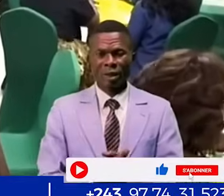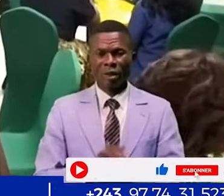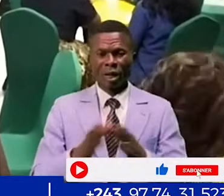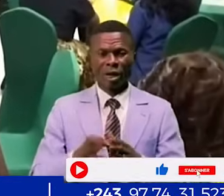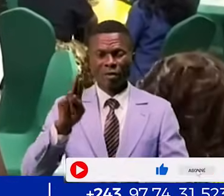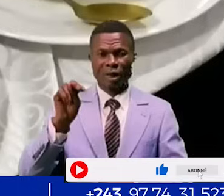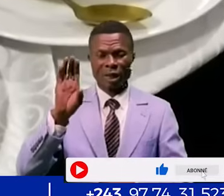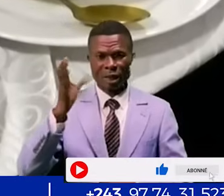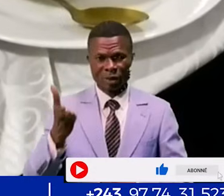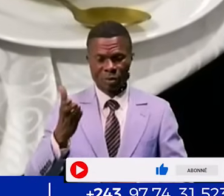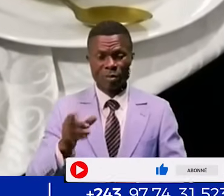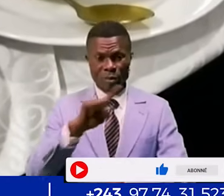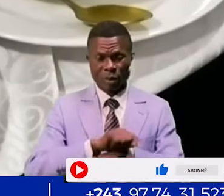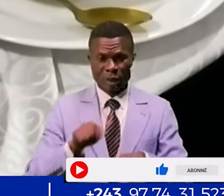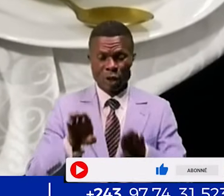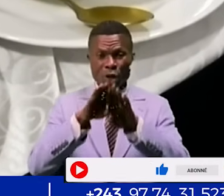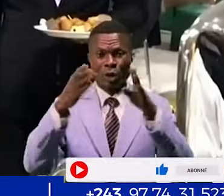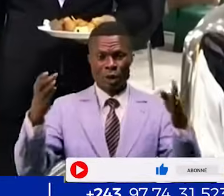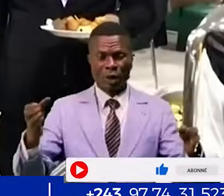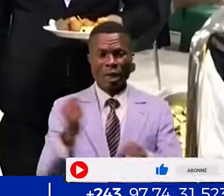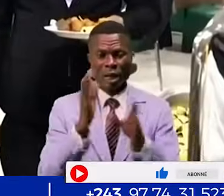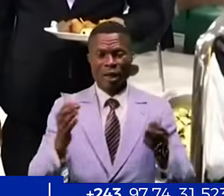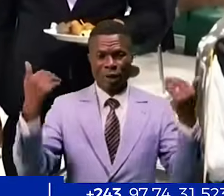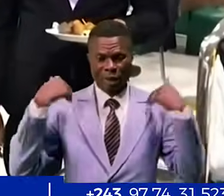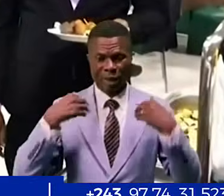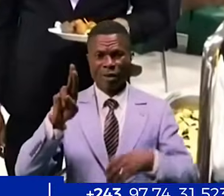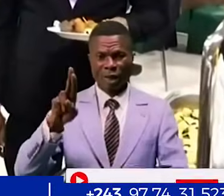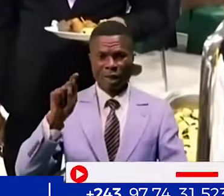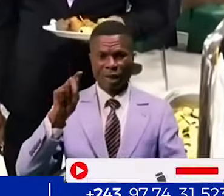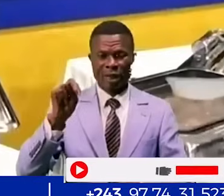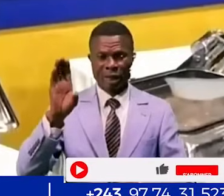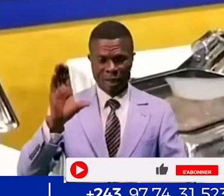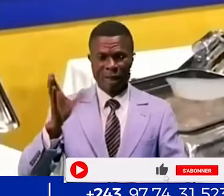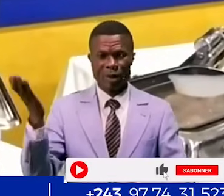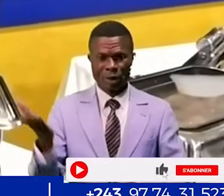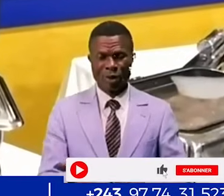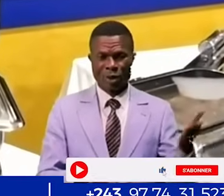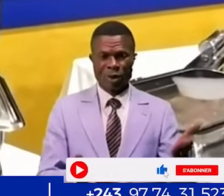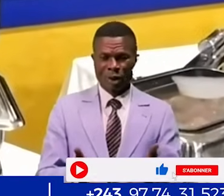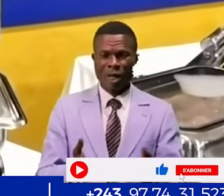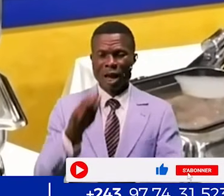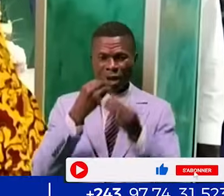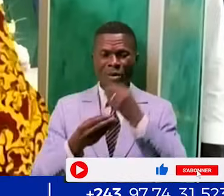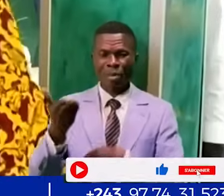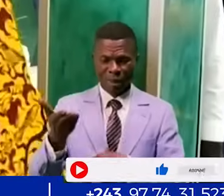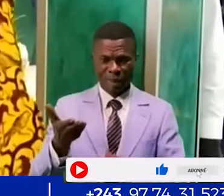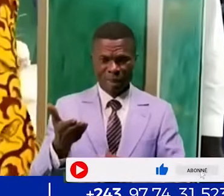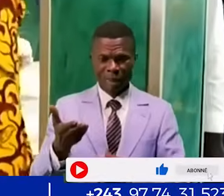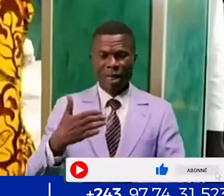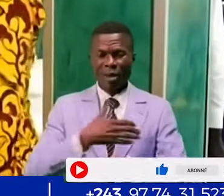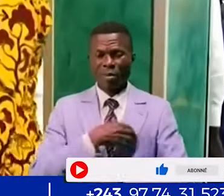la RTNC. En séjour inaugural, les agents et cadres de la RTNC ont été conviés aux côtés de leur directeur